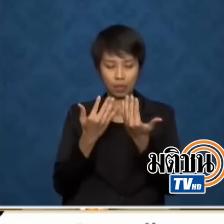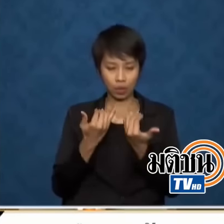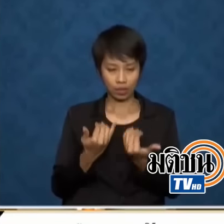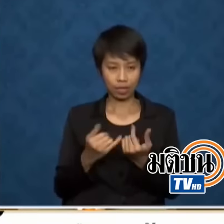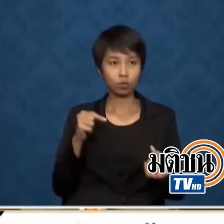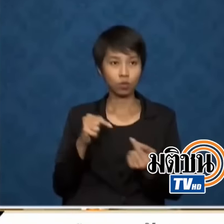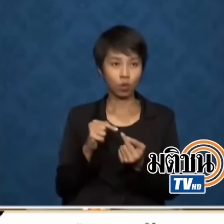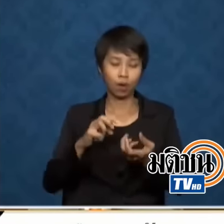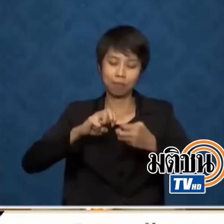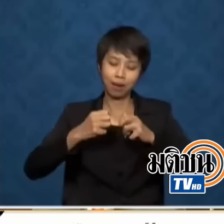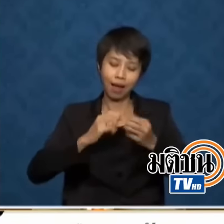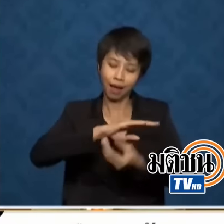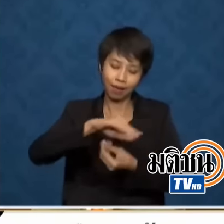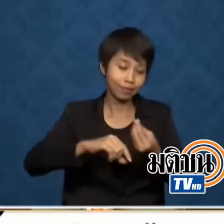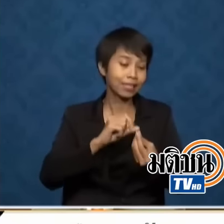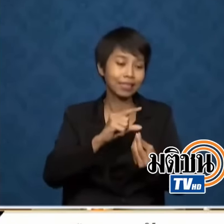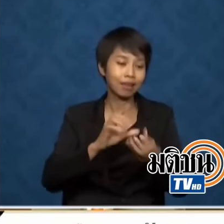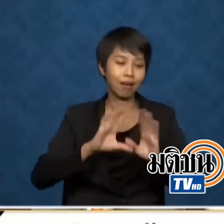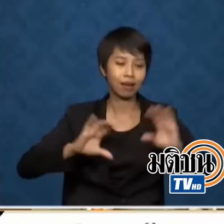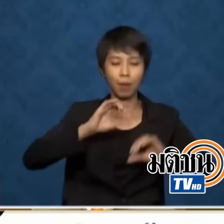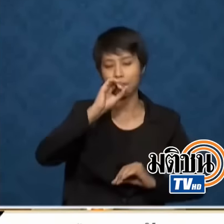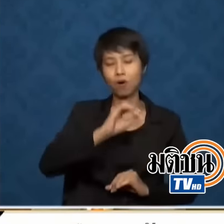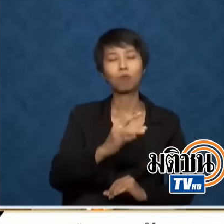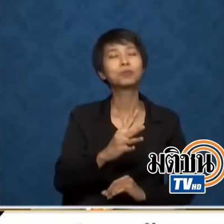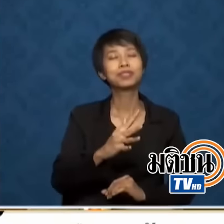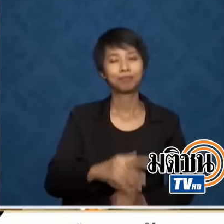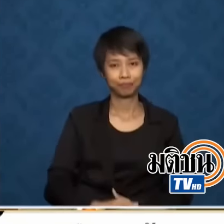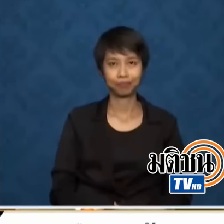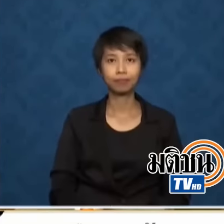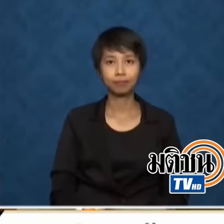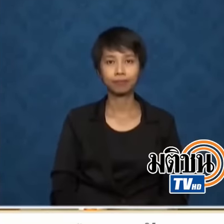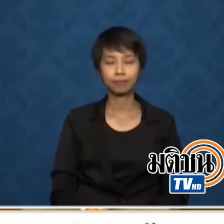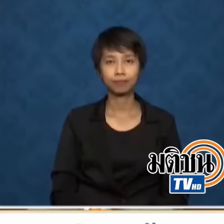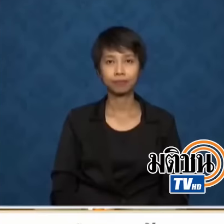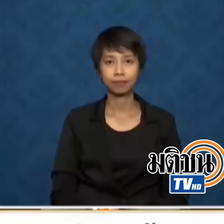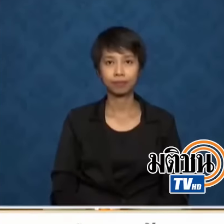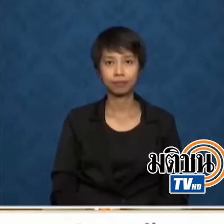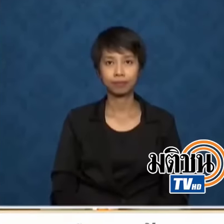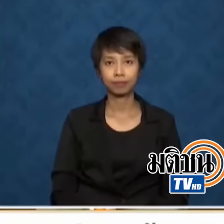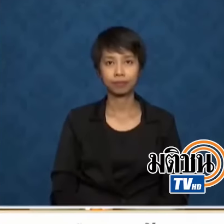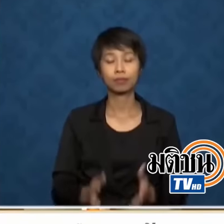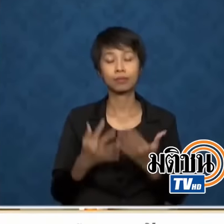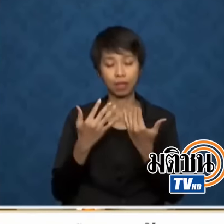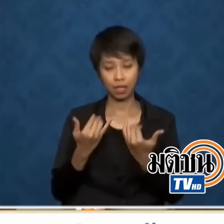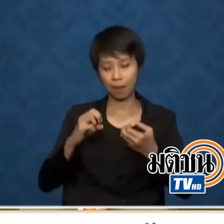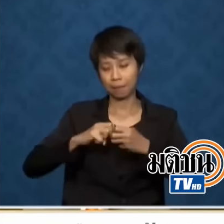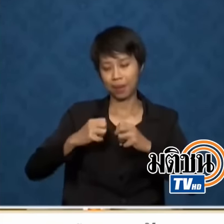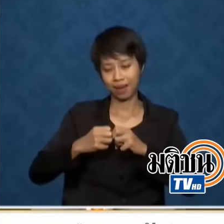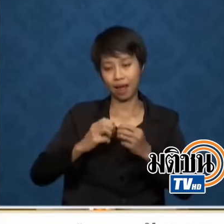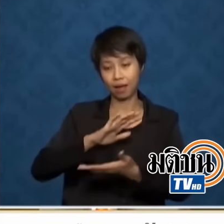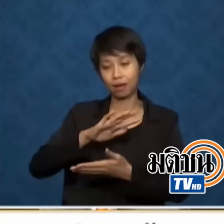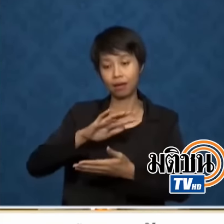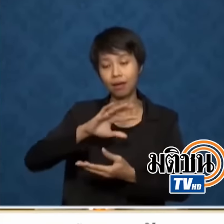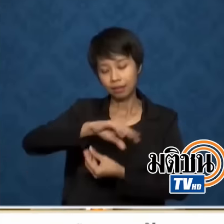เข้าสู่วิกฤตเศรษฐกิจนะคะก็ต้องบอกว่าที่เราผ่านพ้นจากวิกฤตเศรษฐกิจมา